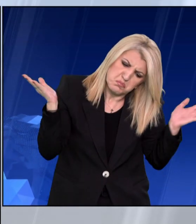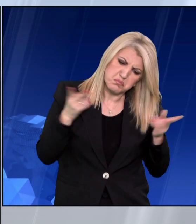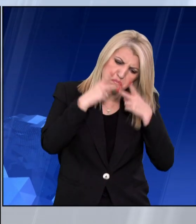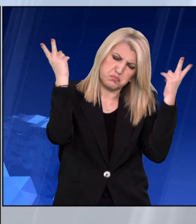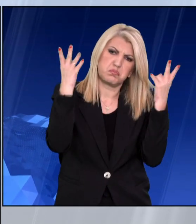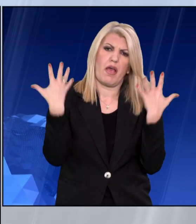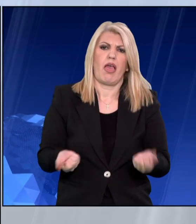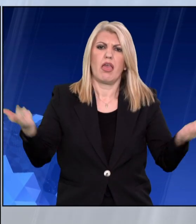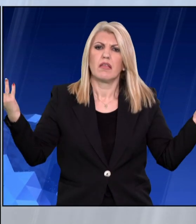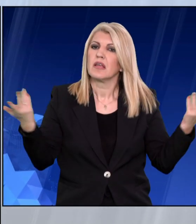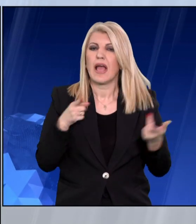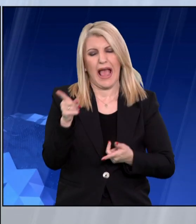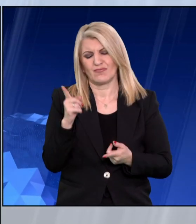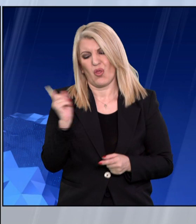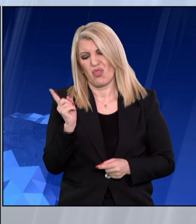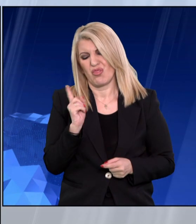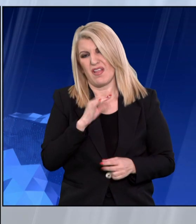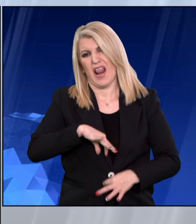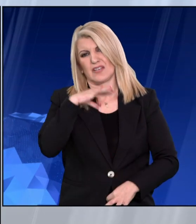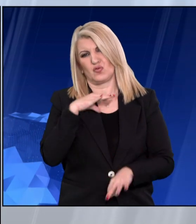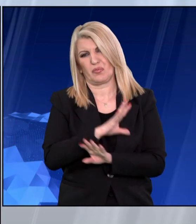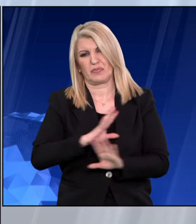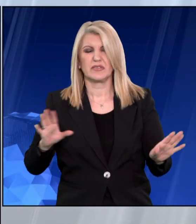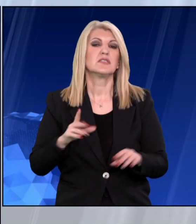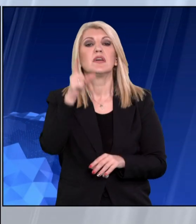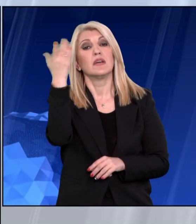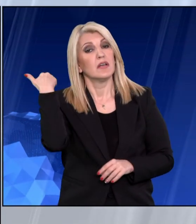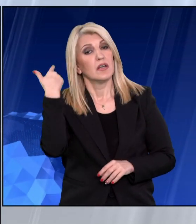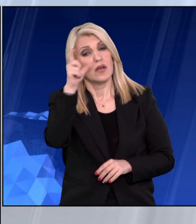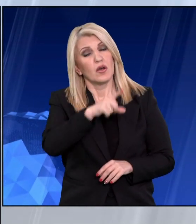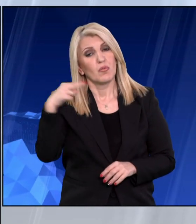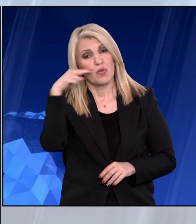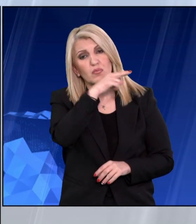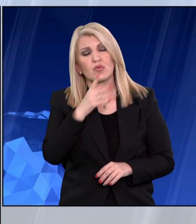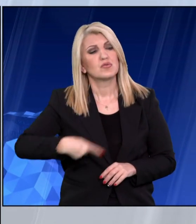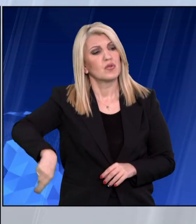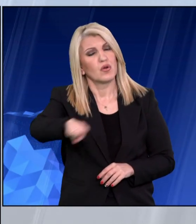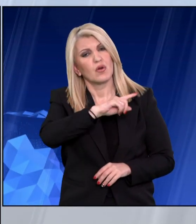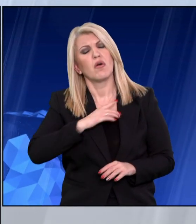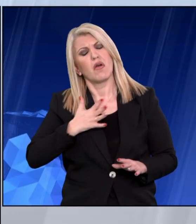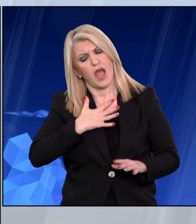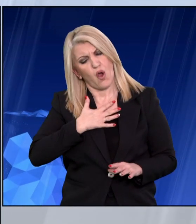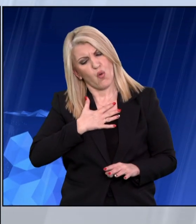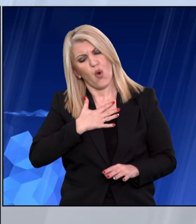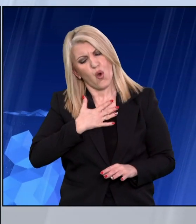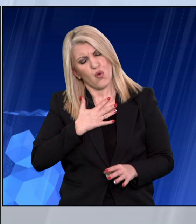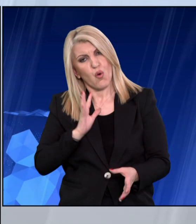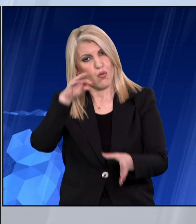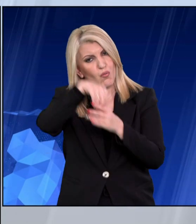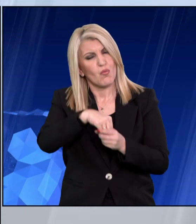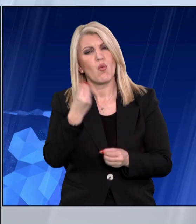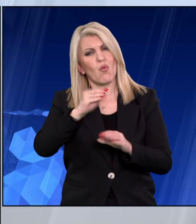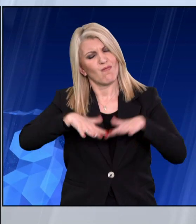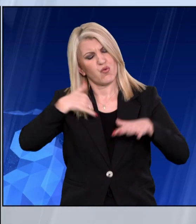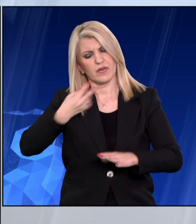διαφωνούντες βουλευτές ο πρώην πρωθυπουργός τόνισε ότι η κοινωνία έχει ξεκάθαρη άποψη και ο ίδιος θα τοποθετηθεί στη βουλή εγώ ξέρω ότι επί